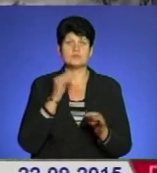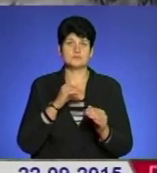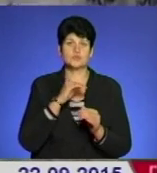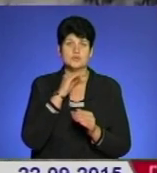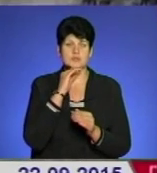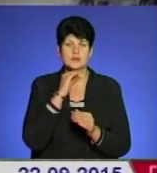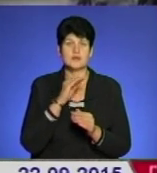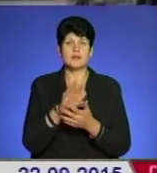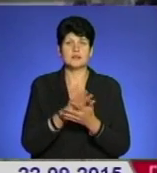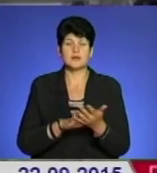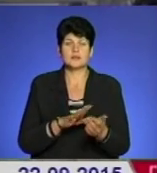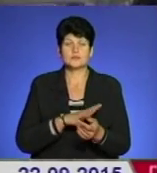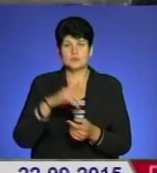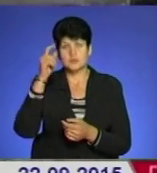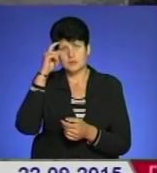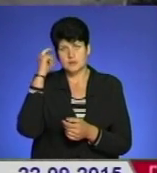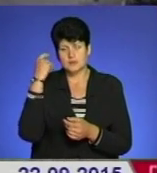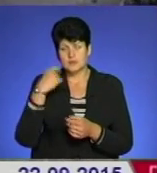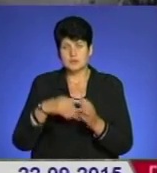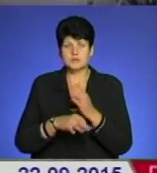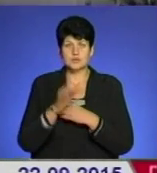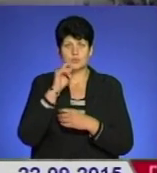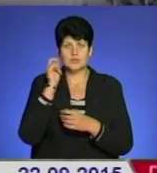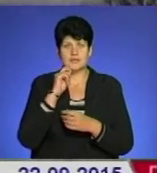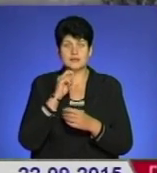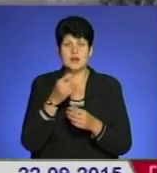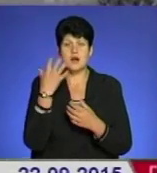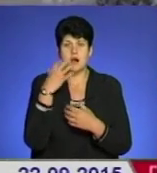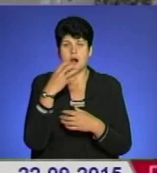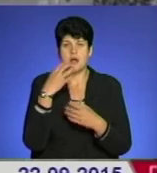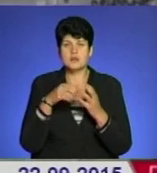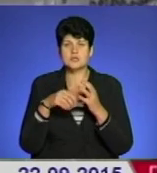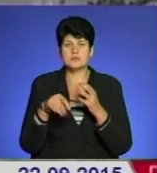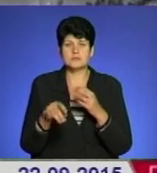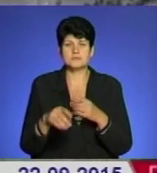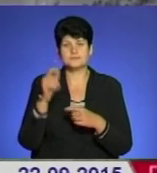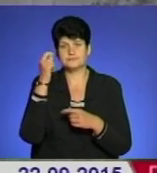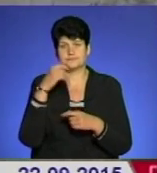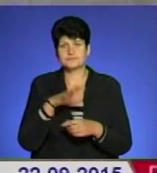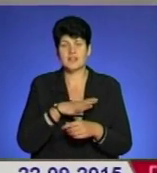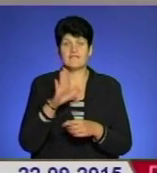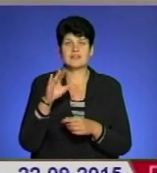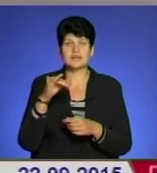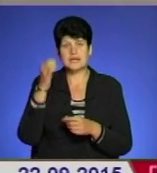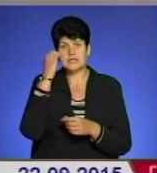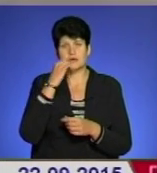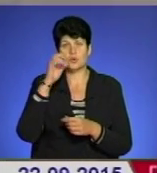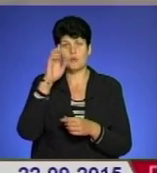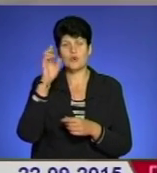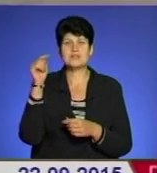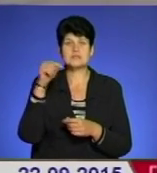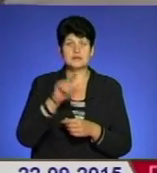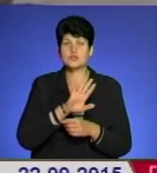достатньо. А далі було пекуче сонце сходу України. Гаряча земля ховала солдатів в окопах. Віталій вдячний Богу за те, що